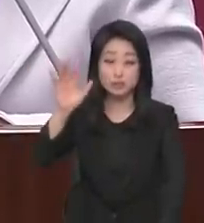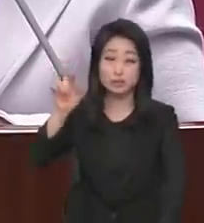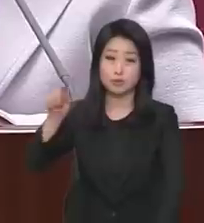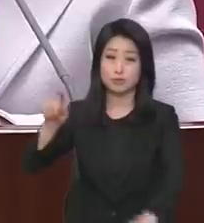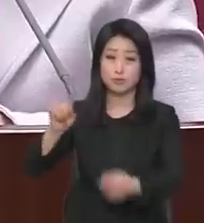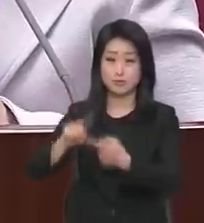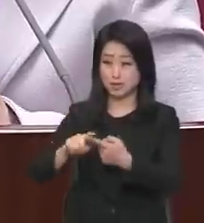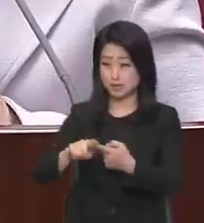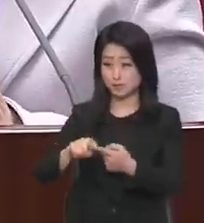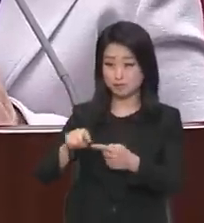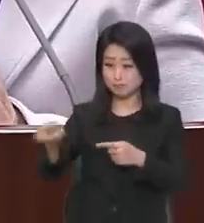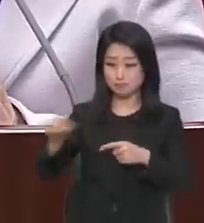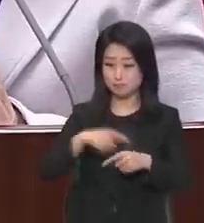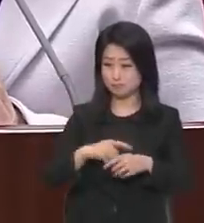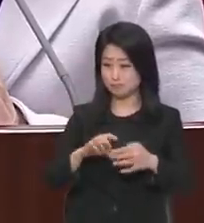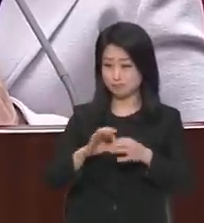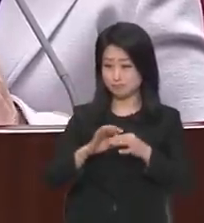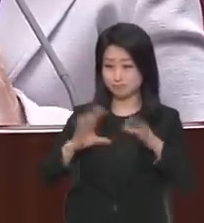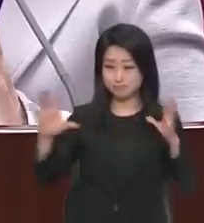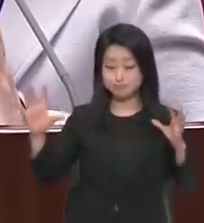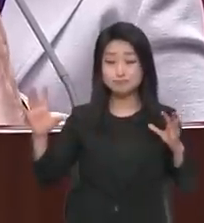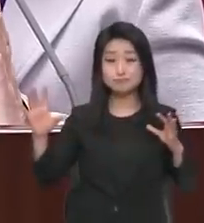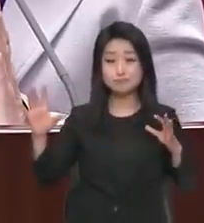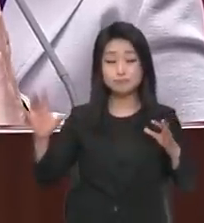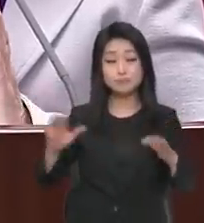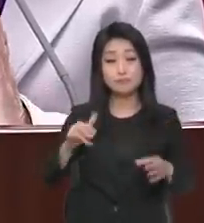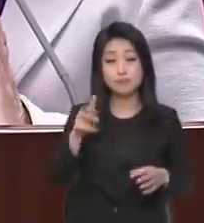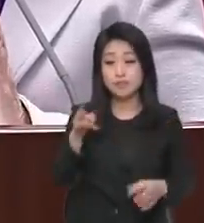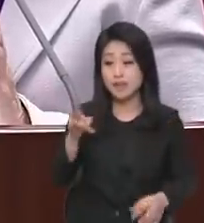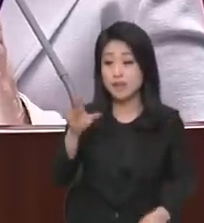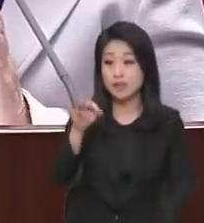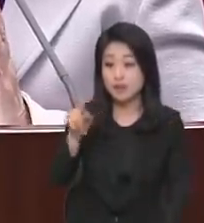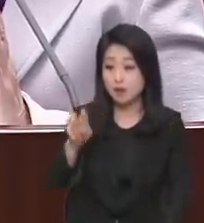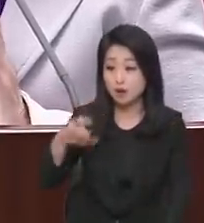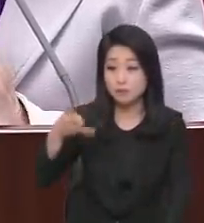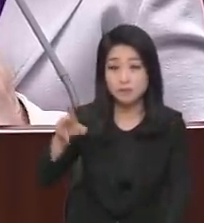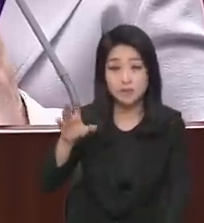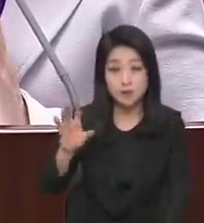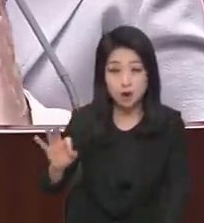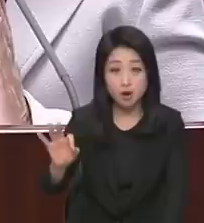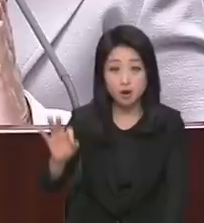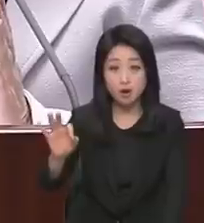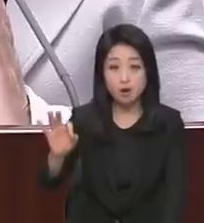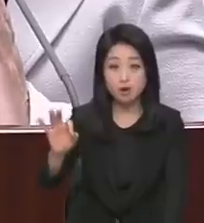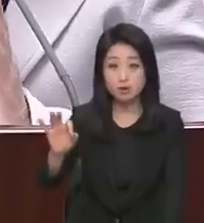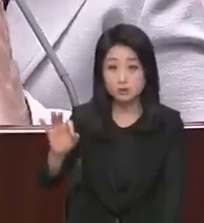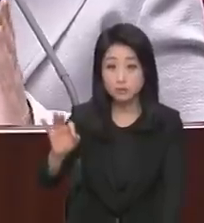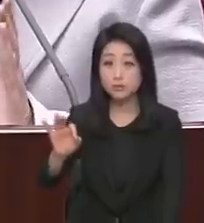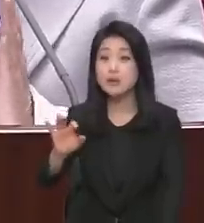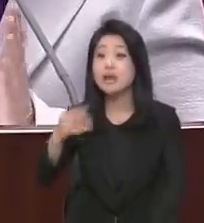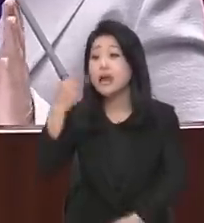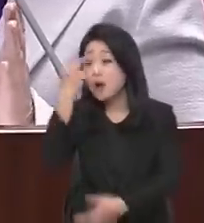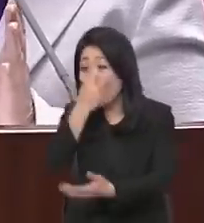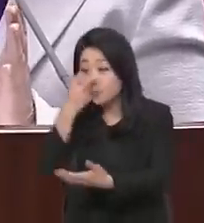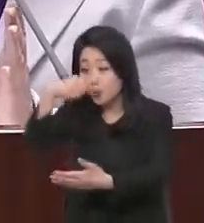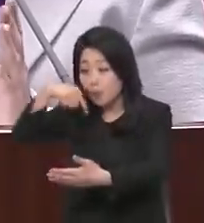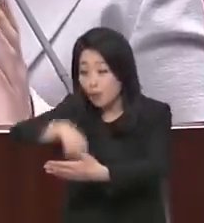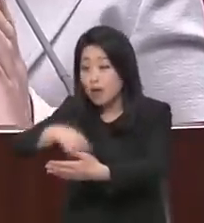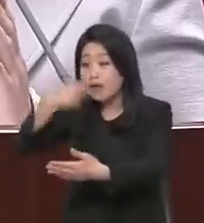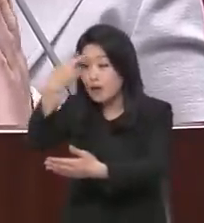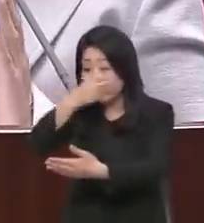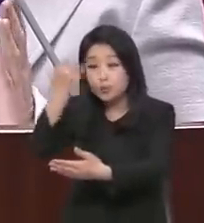것은 적절치 않습니다. 제가 봤을 때 계엄령 검토도 결국은 실시가 되지 않고 검토에